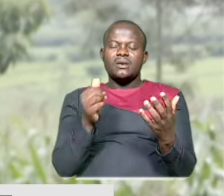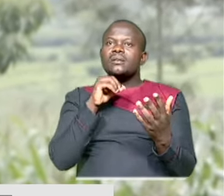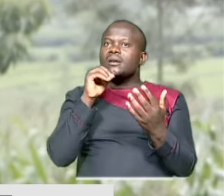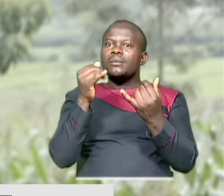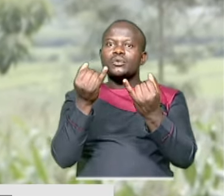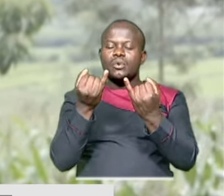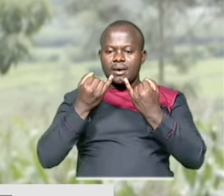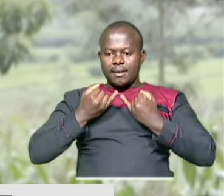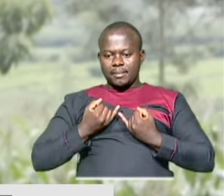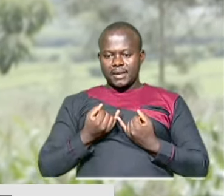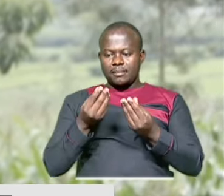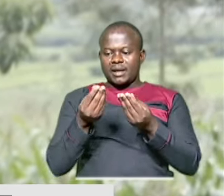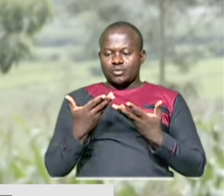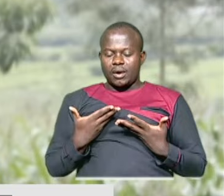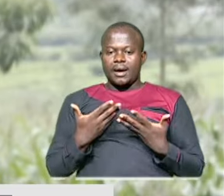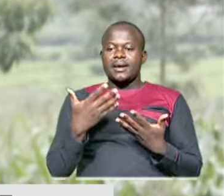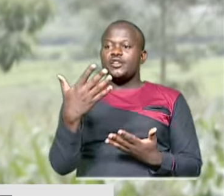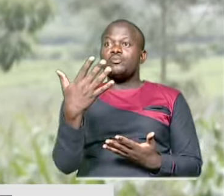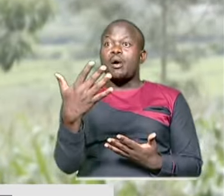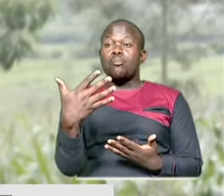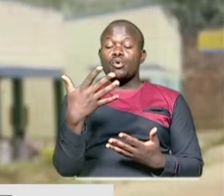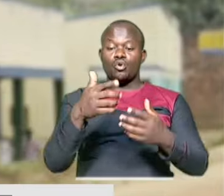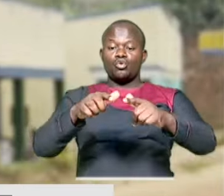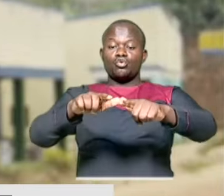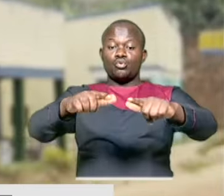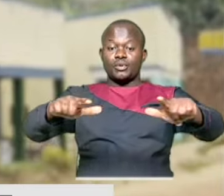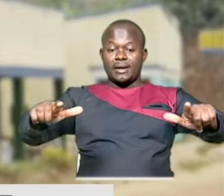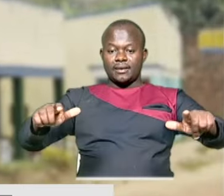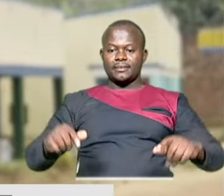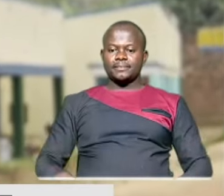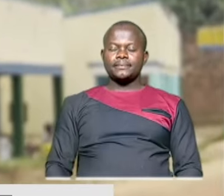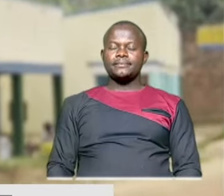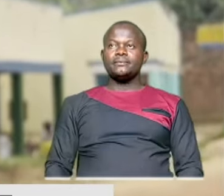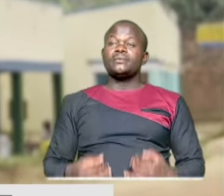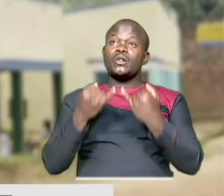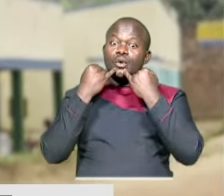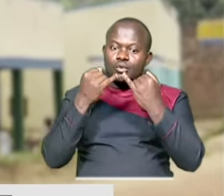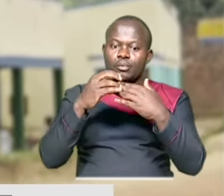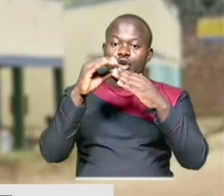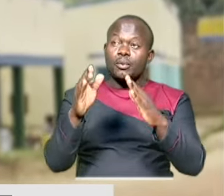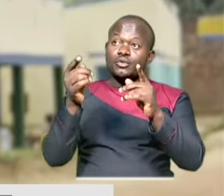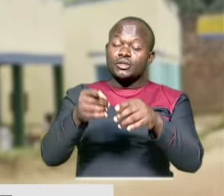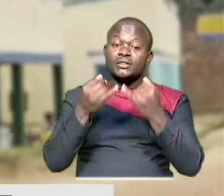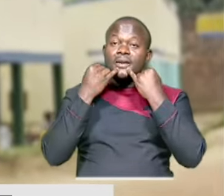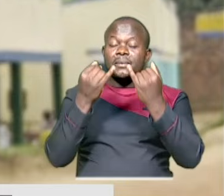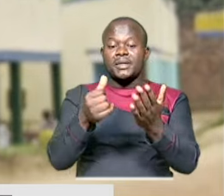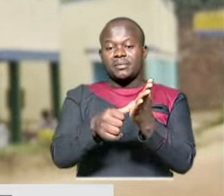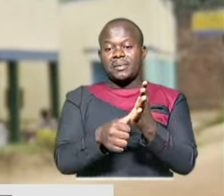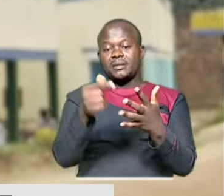tutarahabwa impapuro z'ubutaka. Uwo tubwiye gitifuje turamubwira